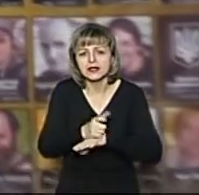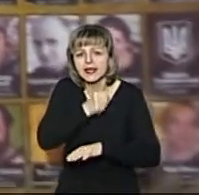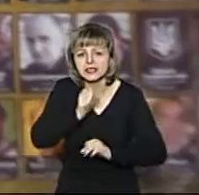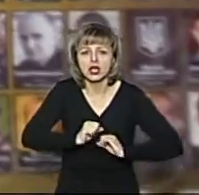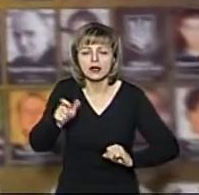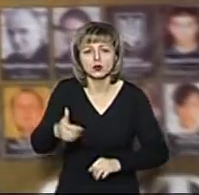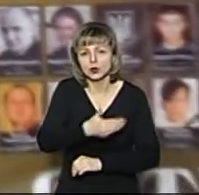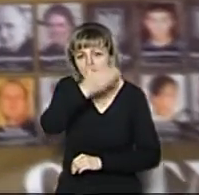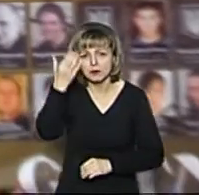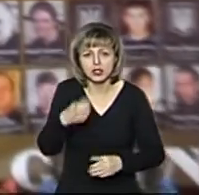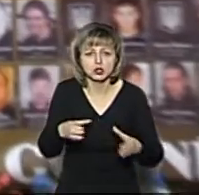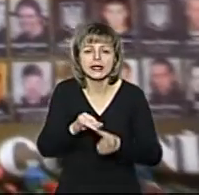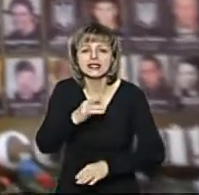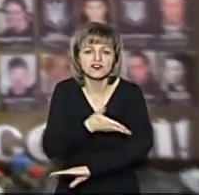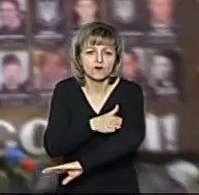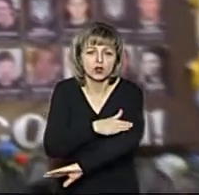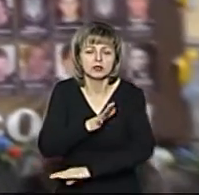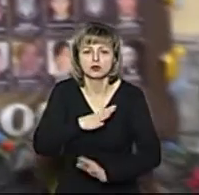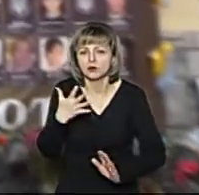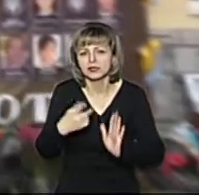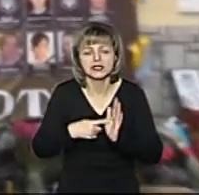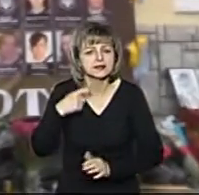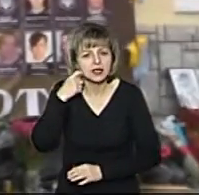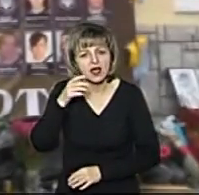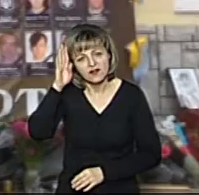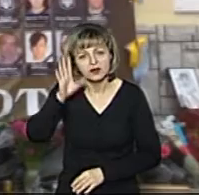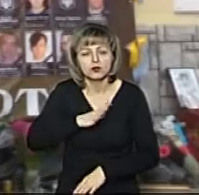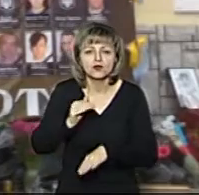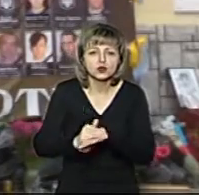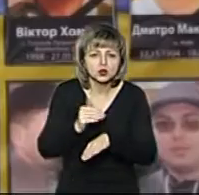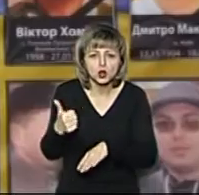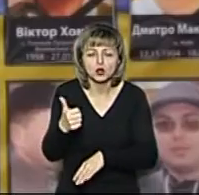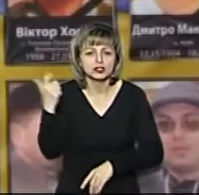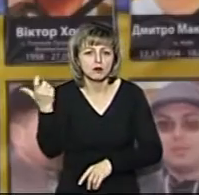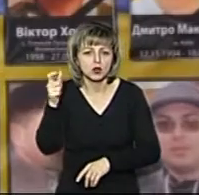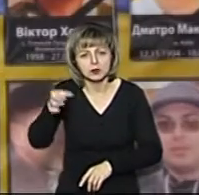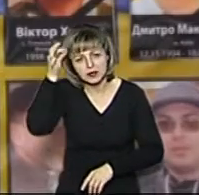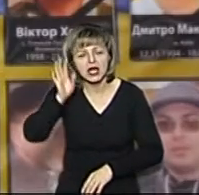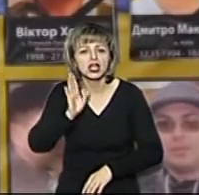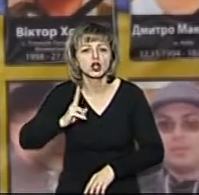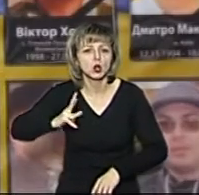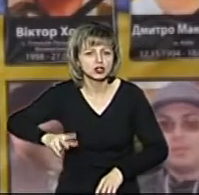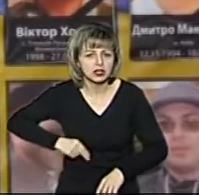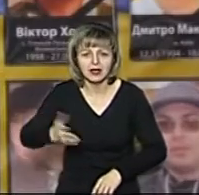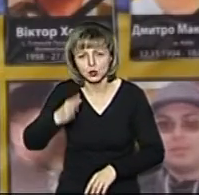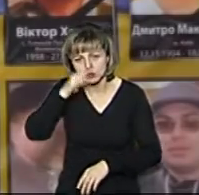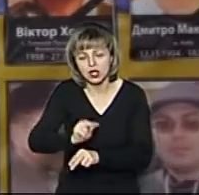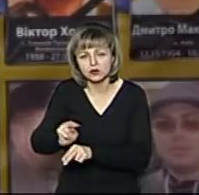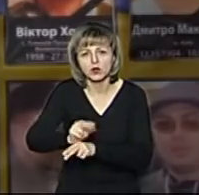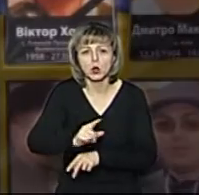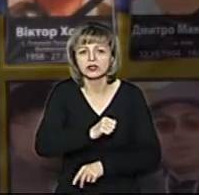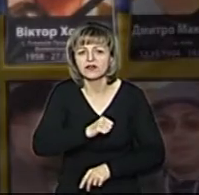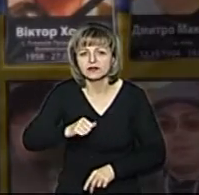Найстаршому герою Небесної Сотні із Волині було 56. Він був добрим господарем, пригадує дочка Ірина, яку тато виховував